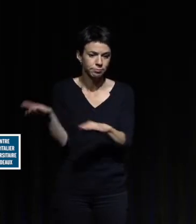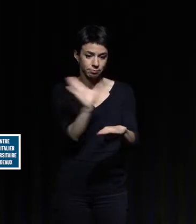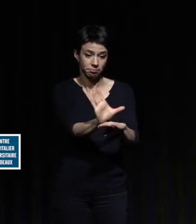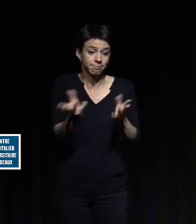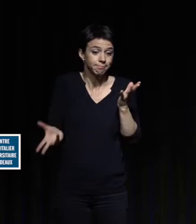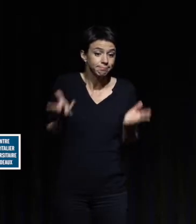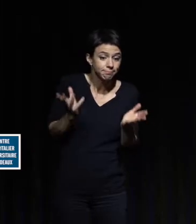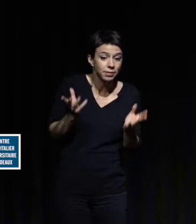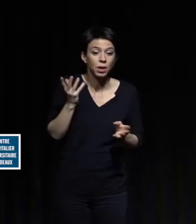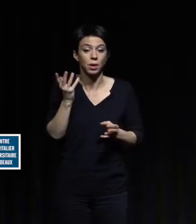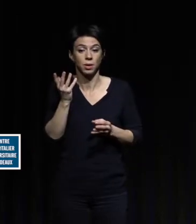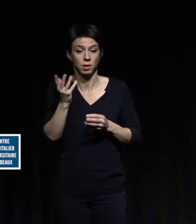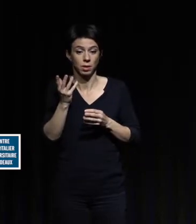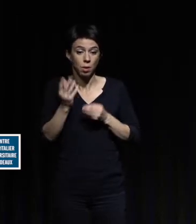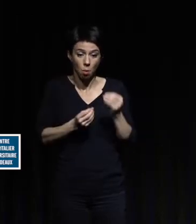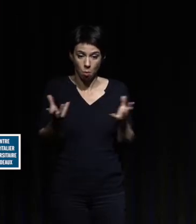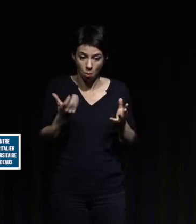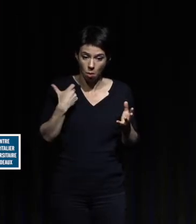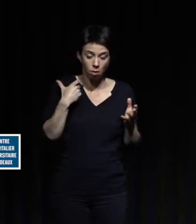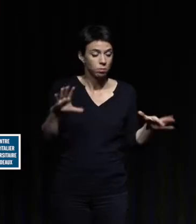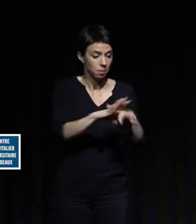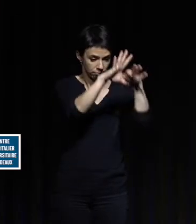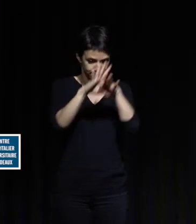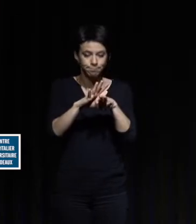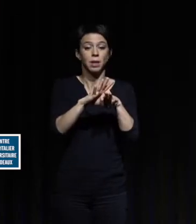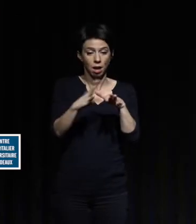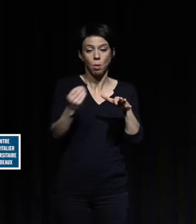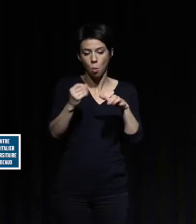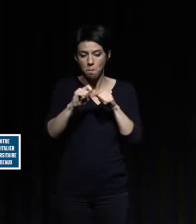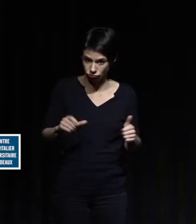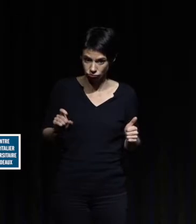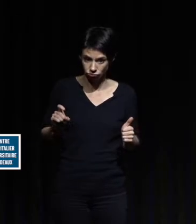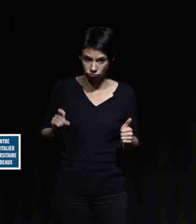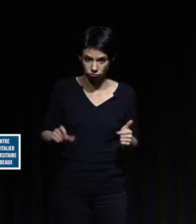pas à plus, soit je ferai une cœlioscopie pour différentes raisons et je classerai la